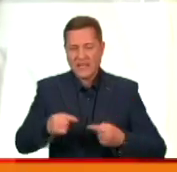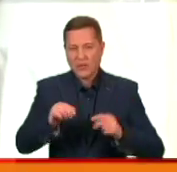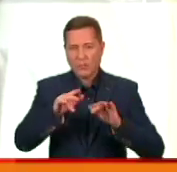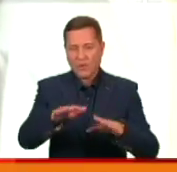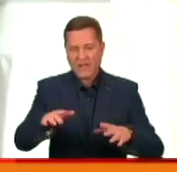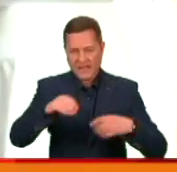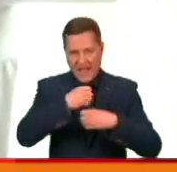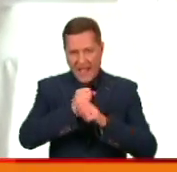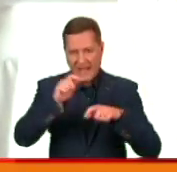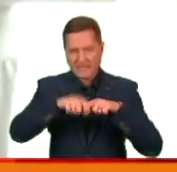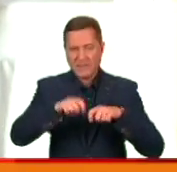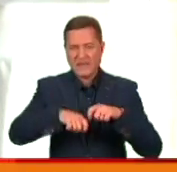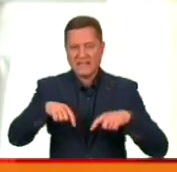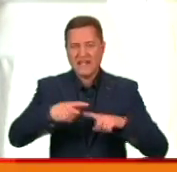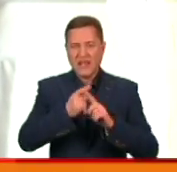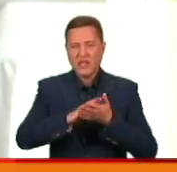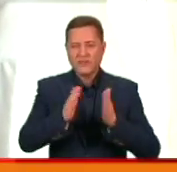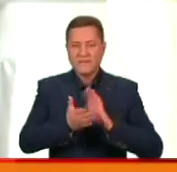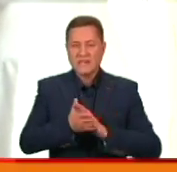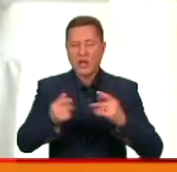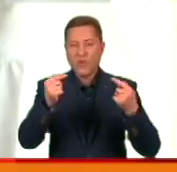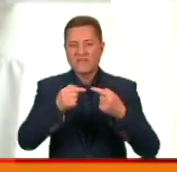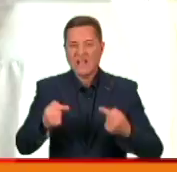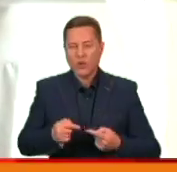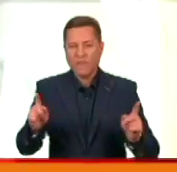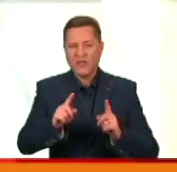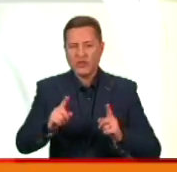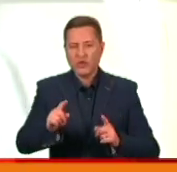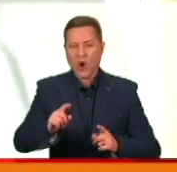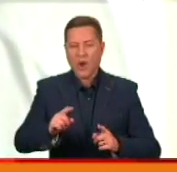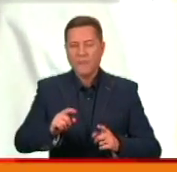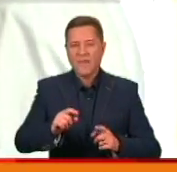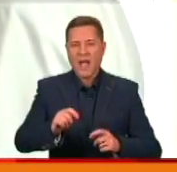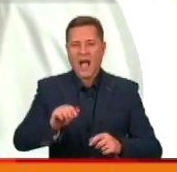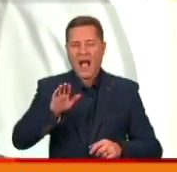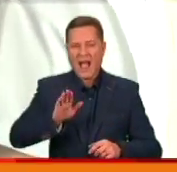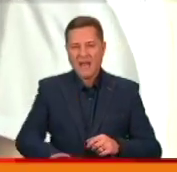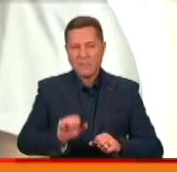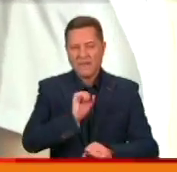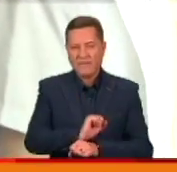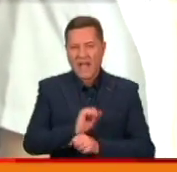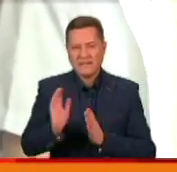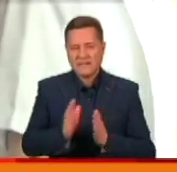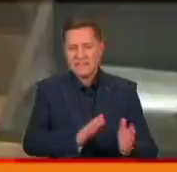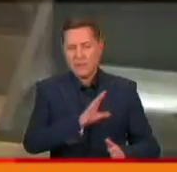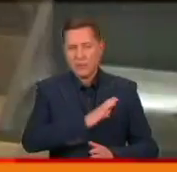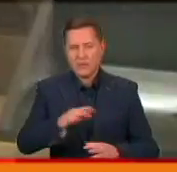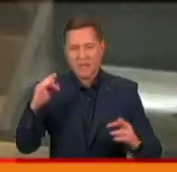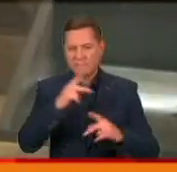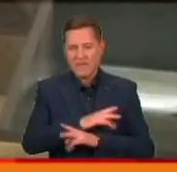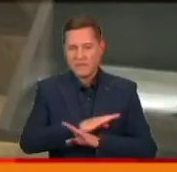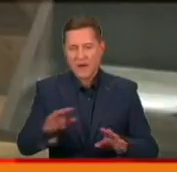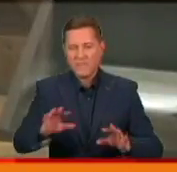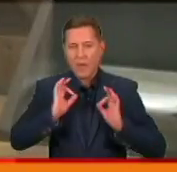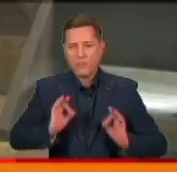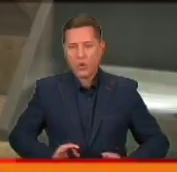технічного стану автомобіля, встановлено, що гальмівна система була в несправному стані.